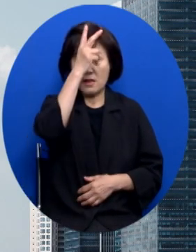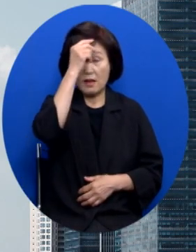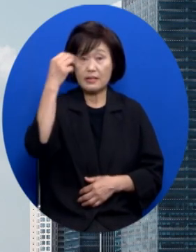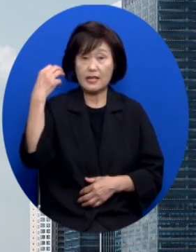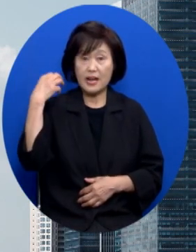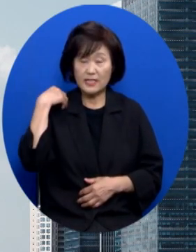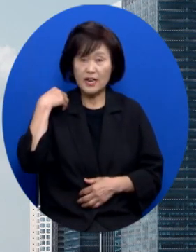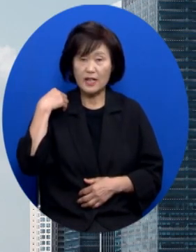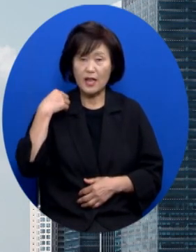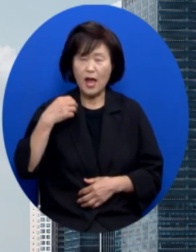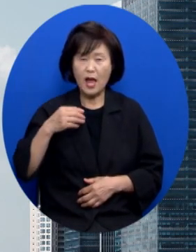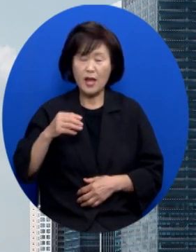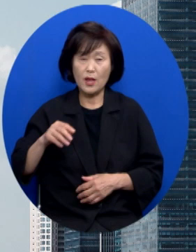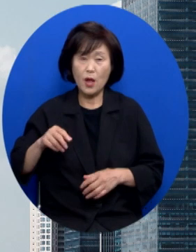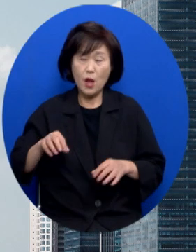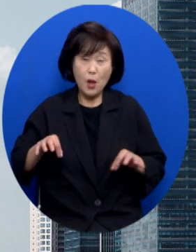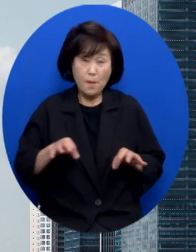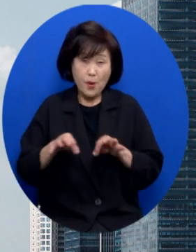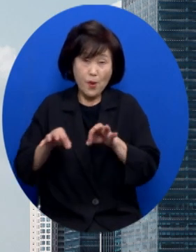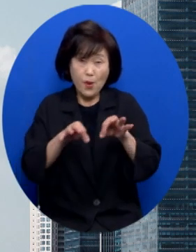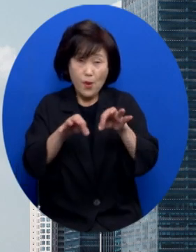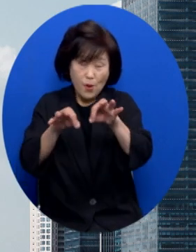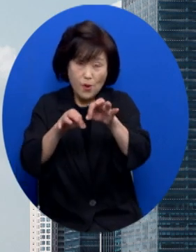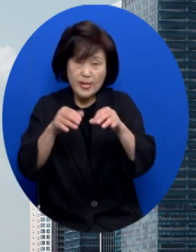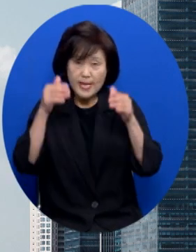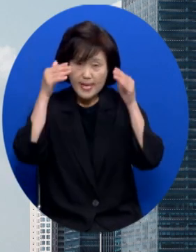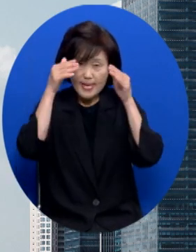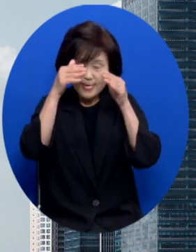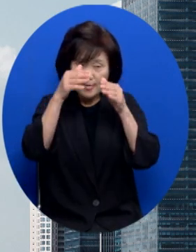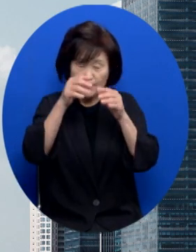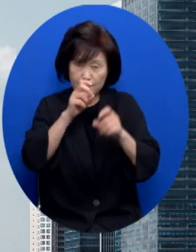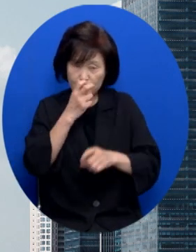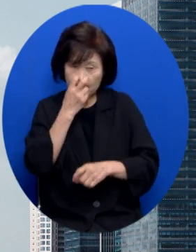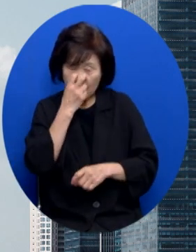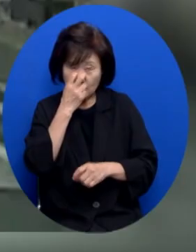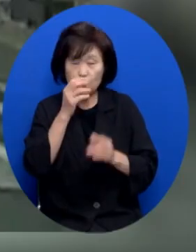경찰청이 폭주족 불법 행위에 관한 집중 단속을 실시합니다.